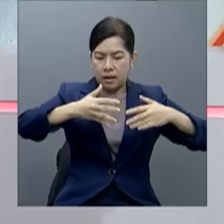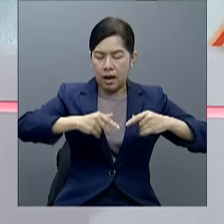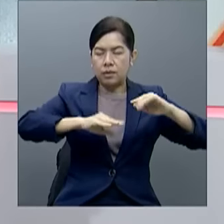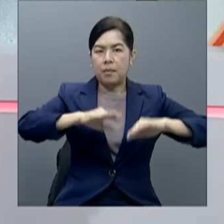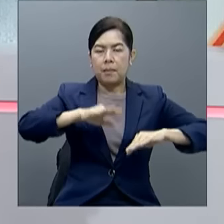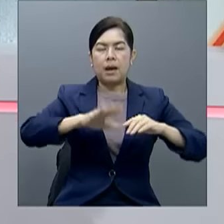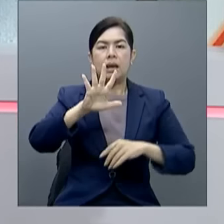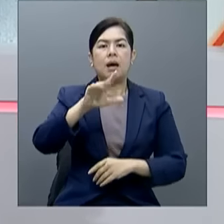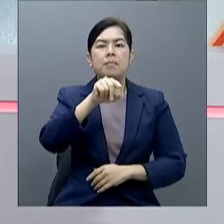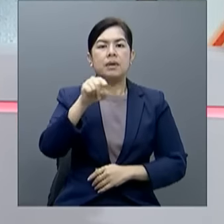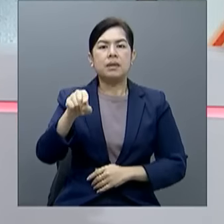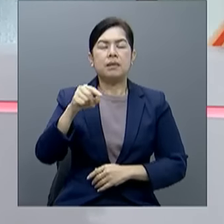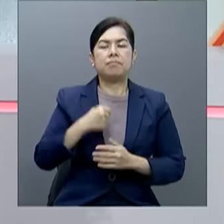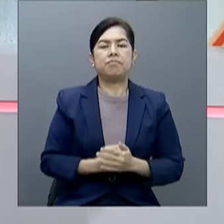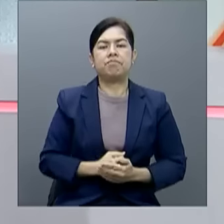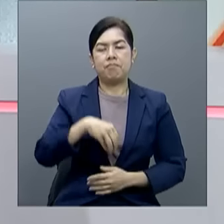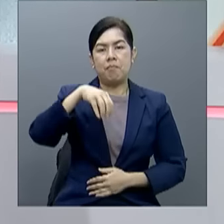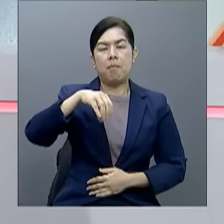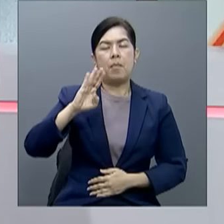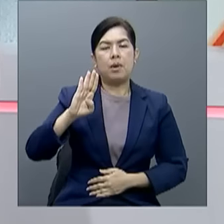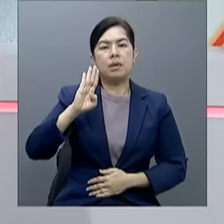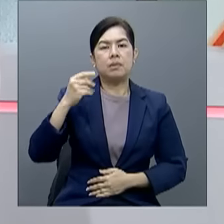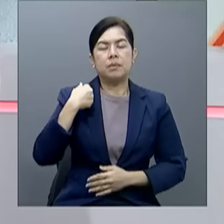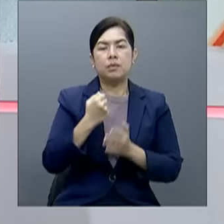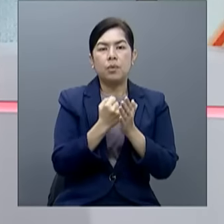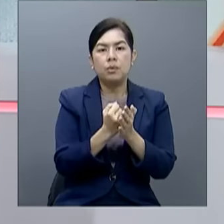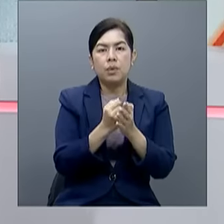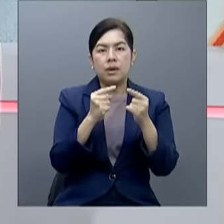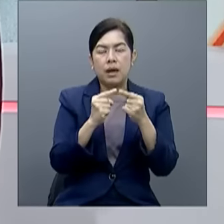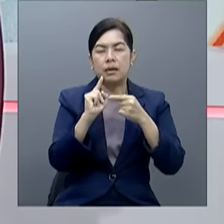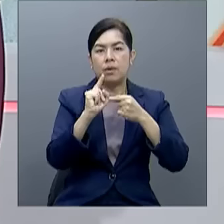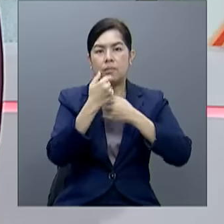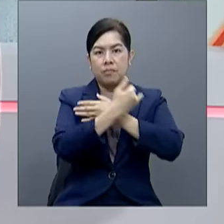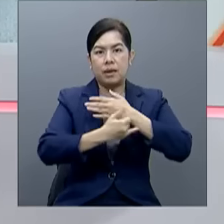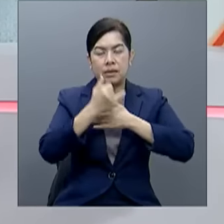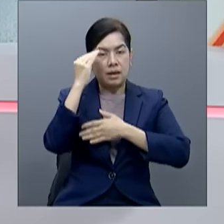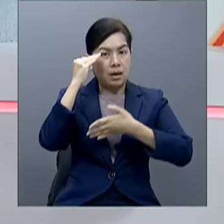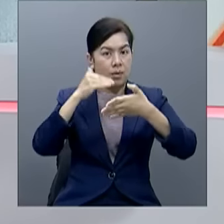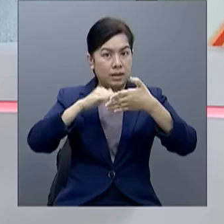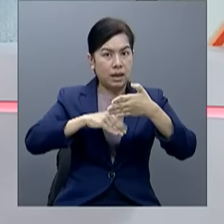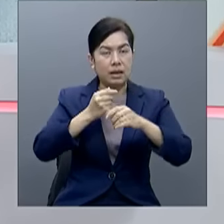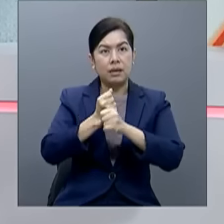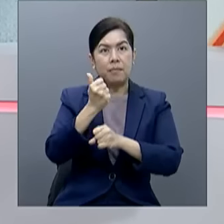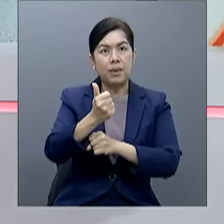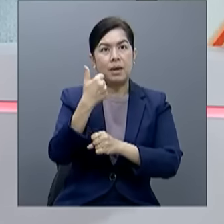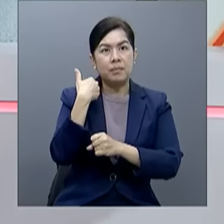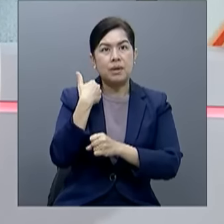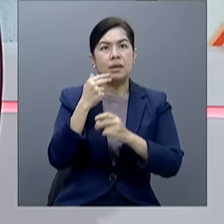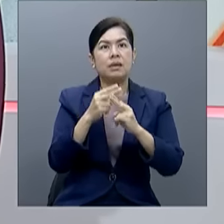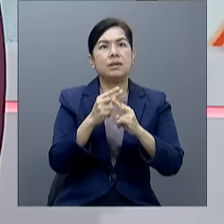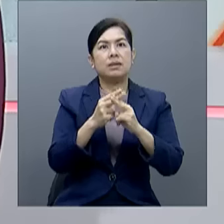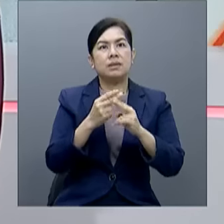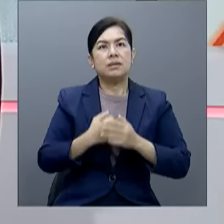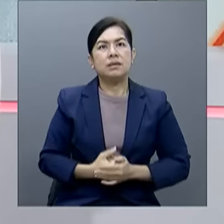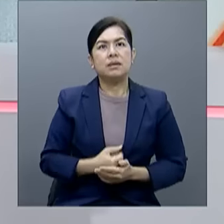ริษัทที่ถือว่าเป็นความหวังของชาติที่จะช่วยให้เกาหลีใต้บรรลุเป้าหมายก็คือบริษัทฮันวาแอโรสเปซนะคะบ